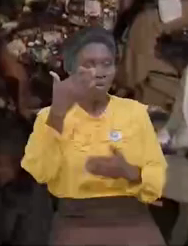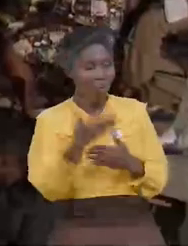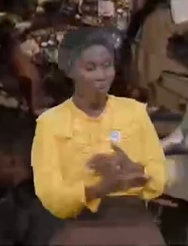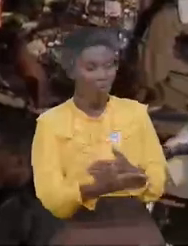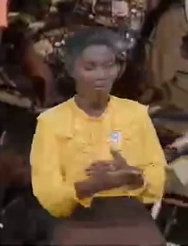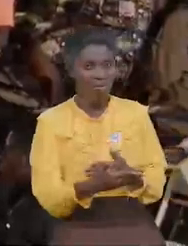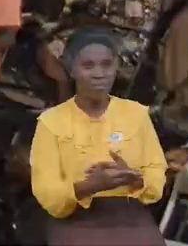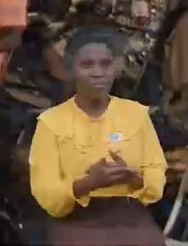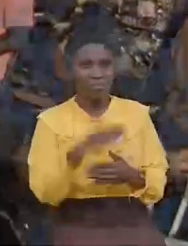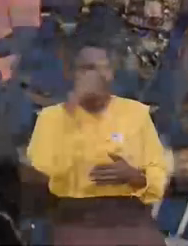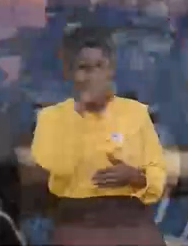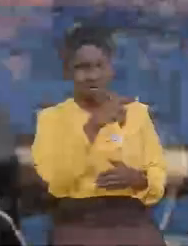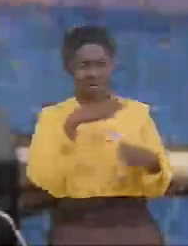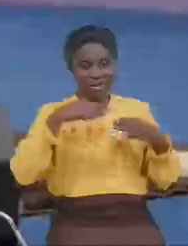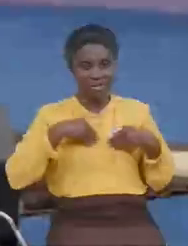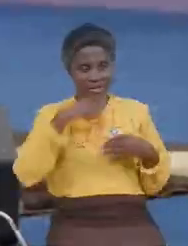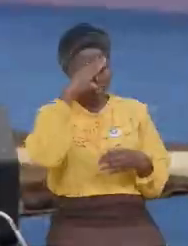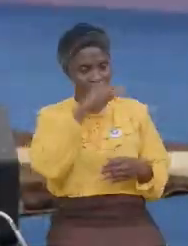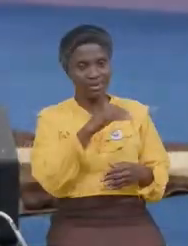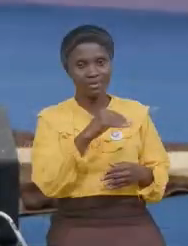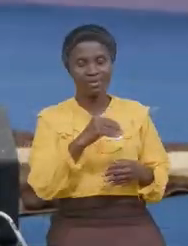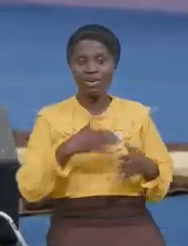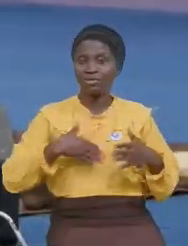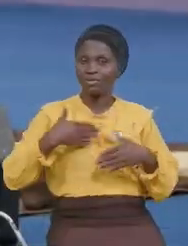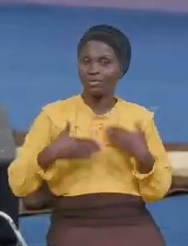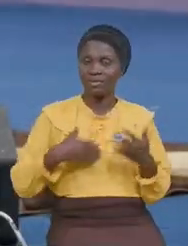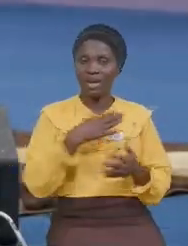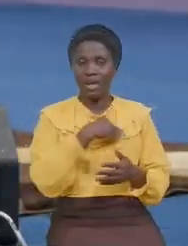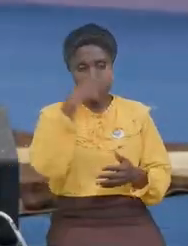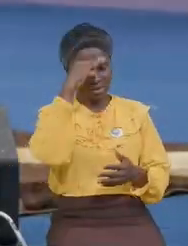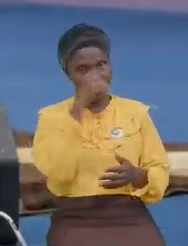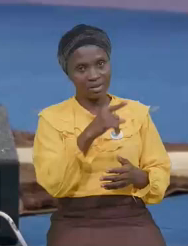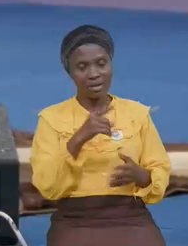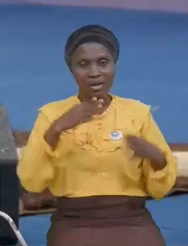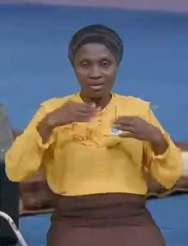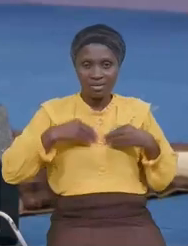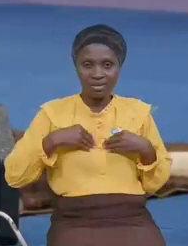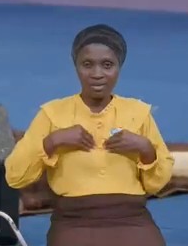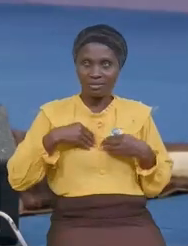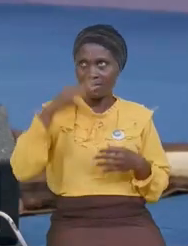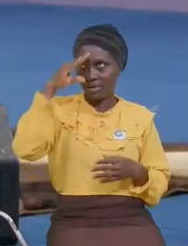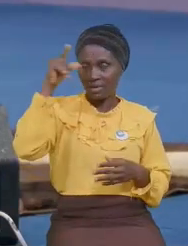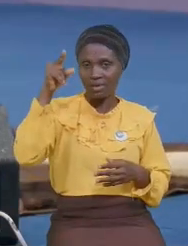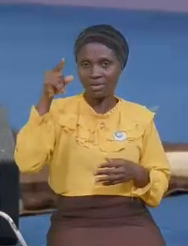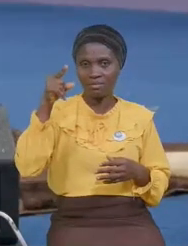Et le reçut avec joie. Et le reçut